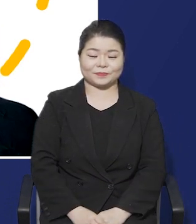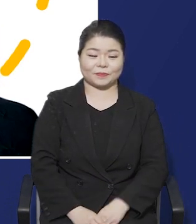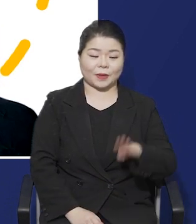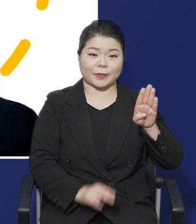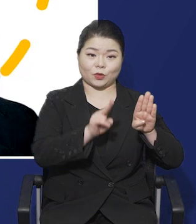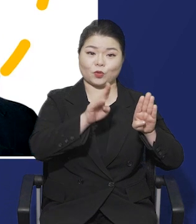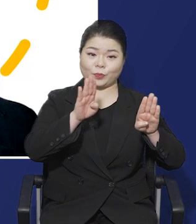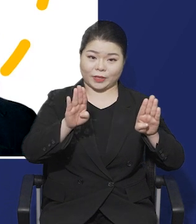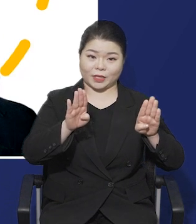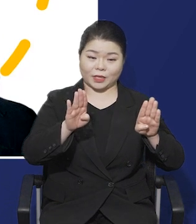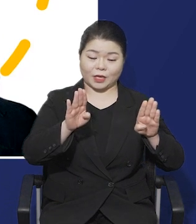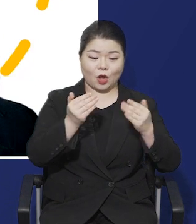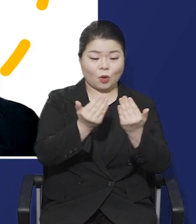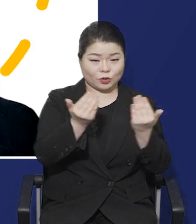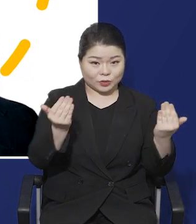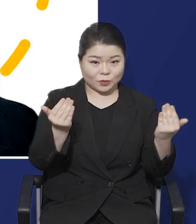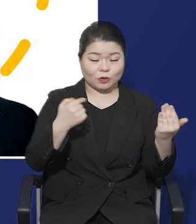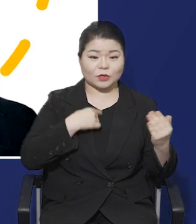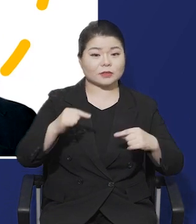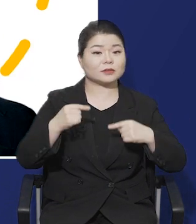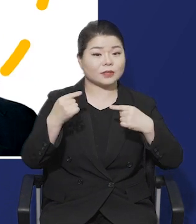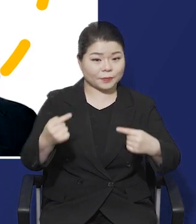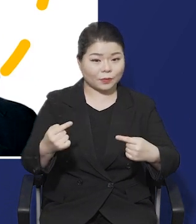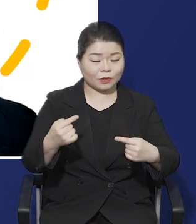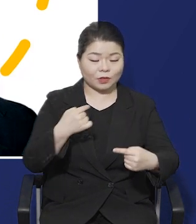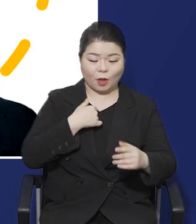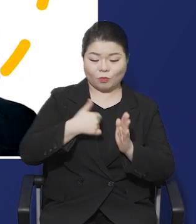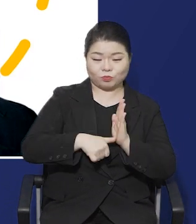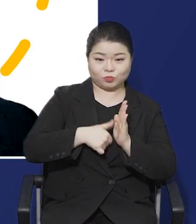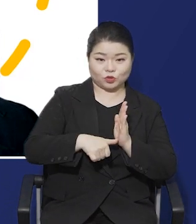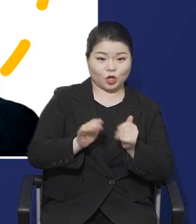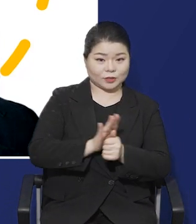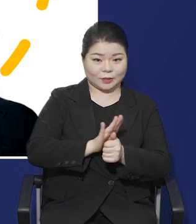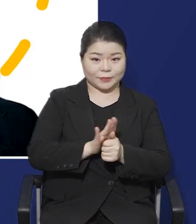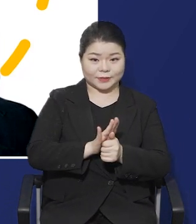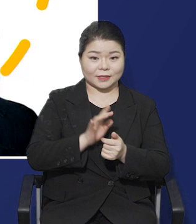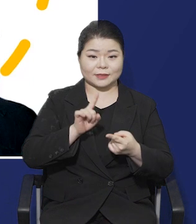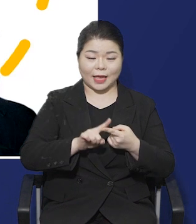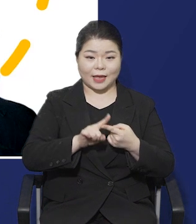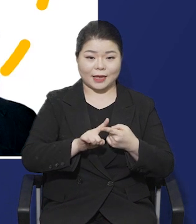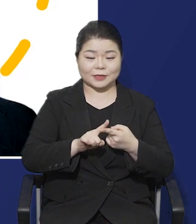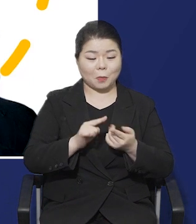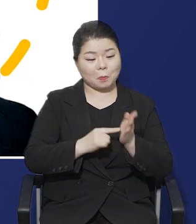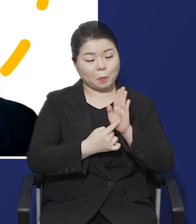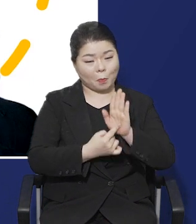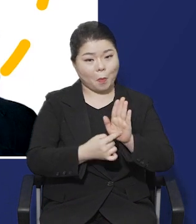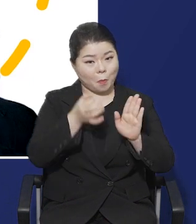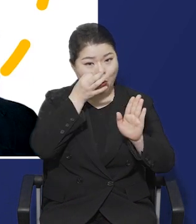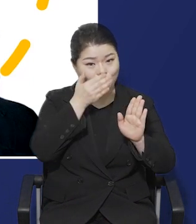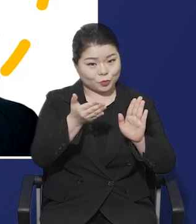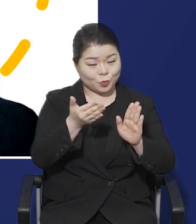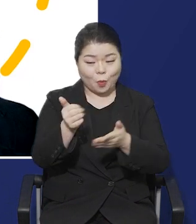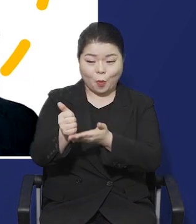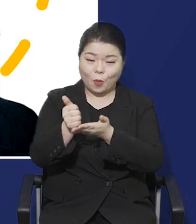B2B 무역 전시회를 참석하는 것은 자신의 제품이나 서비스를 선보이고 잠재